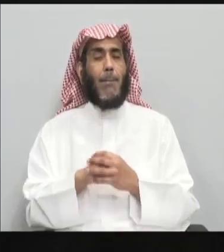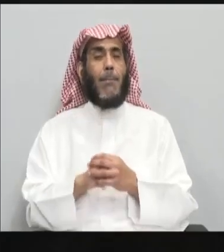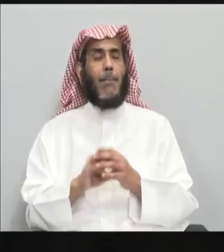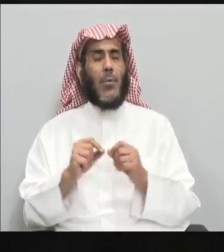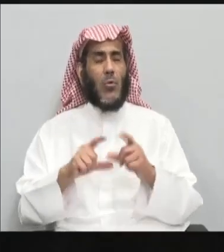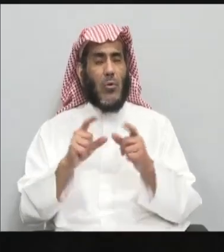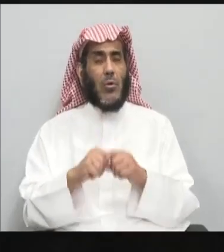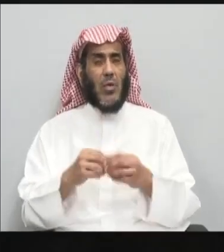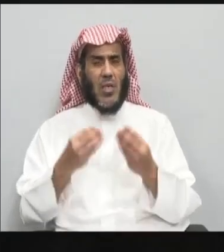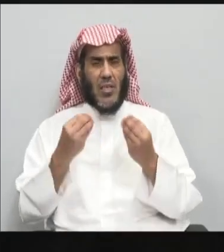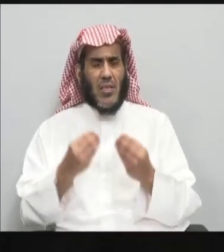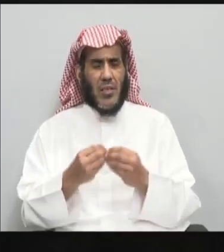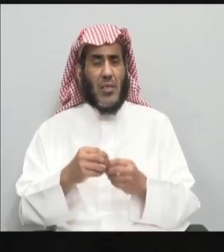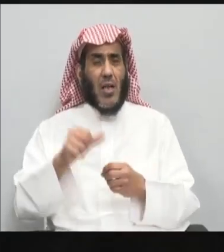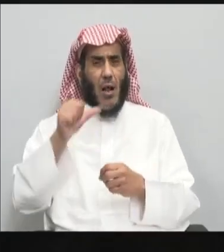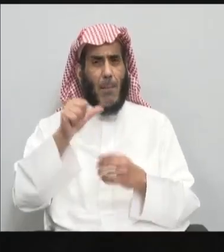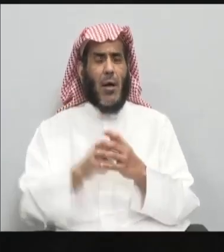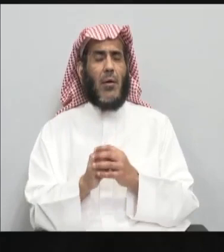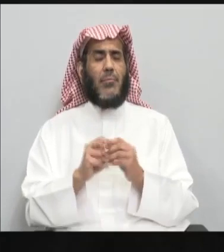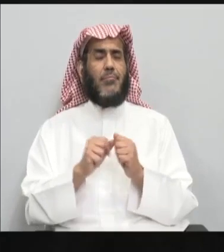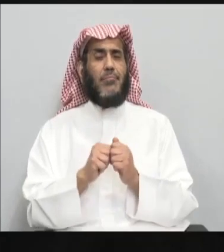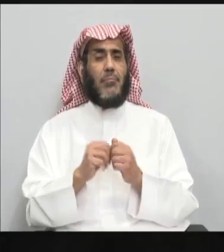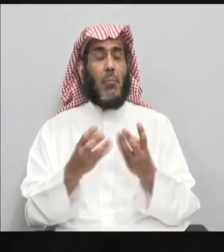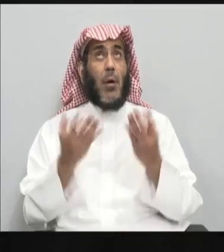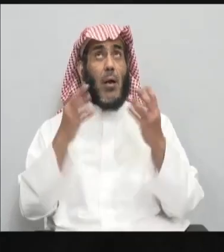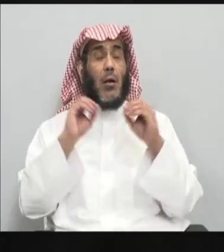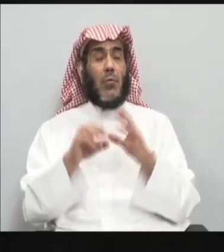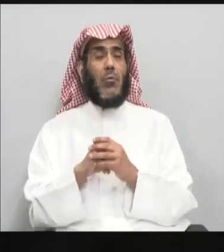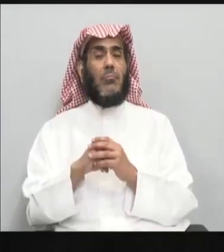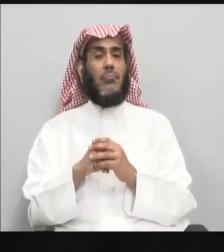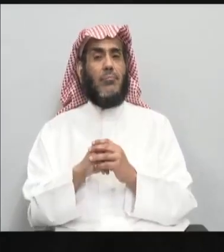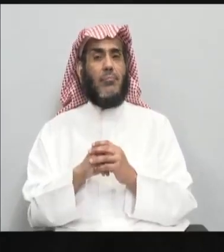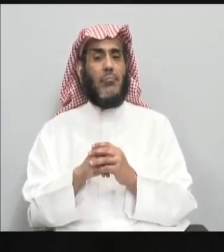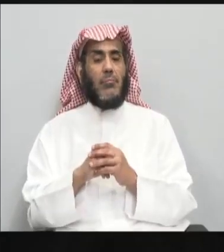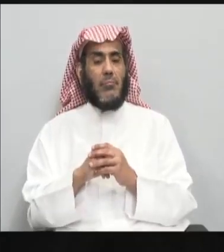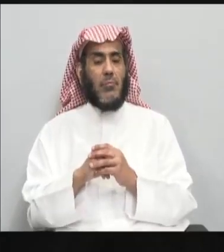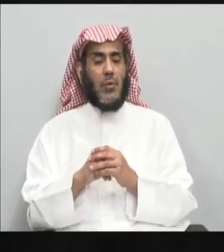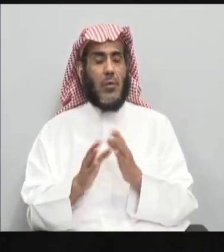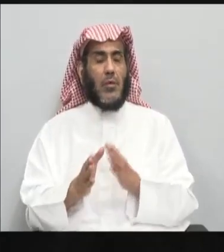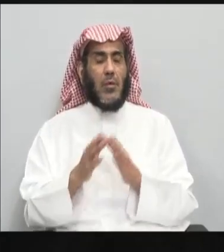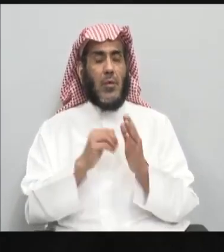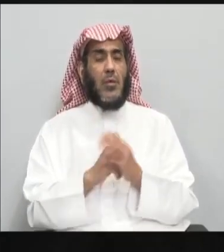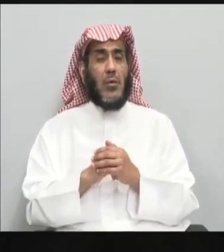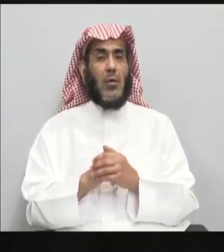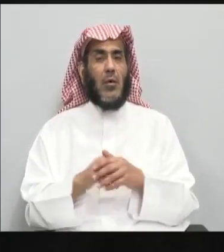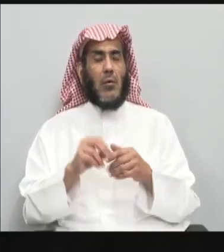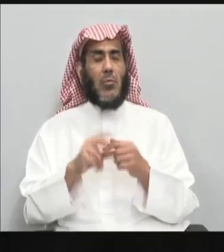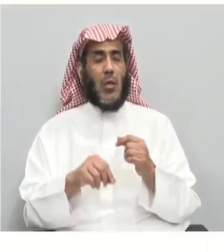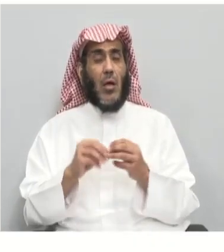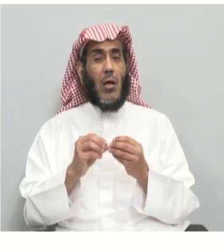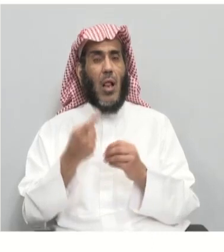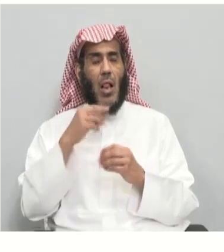يدل على ترشيد استهلاك الماء بارك الله فيكم ننتقل الى البطاقه